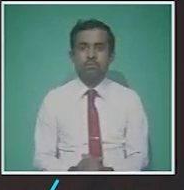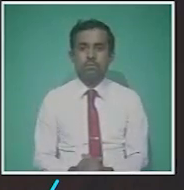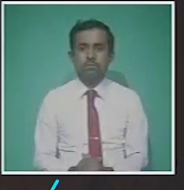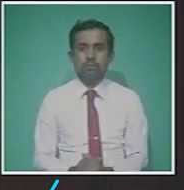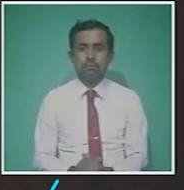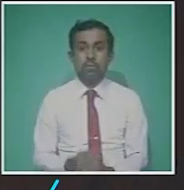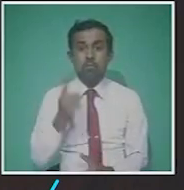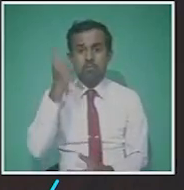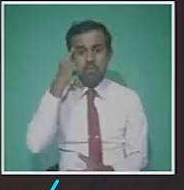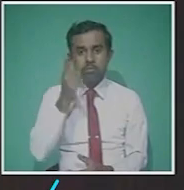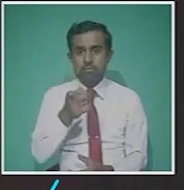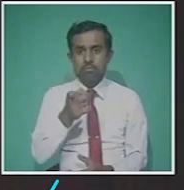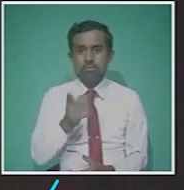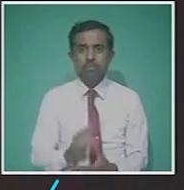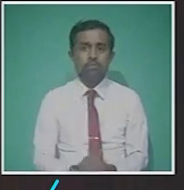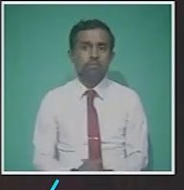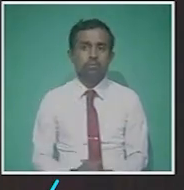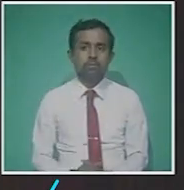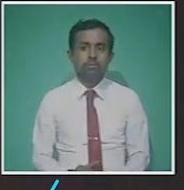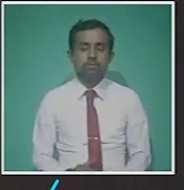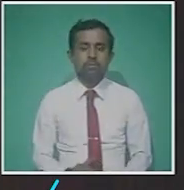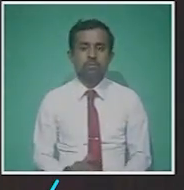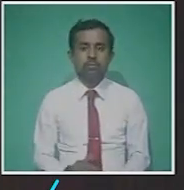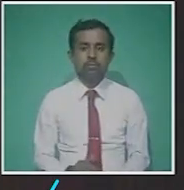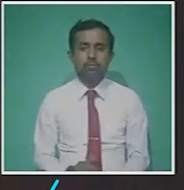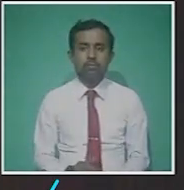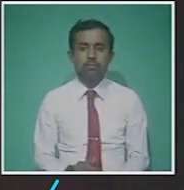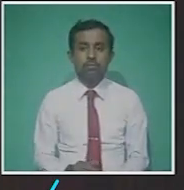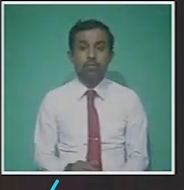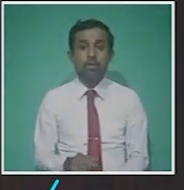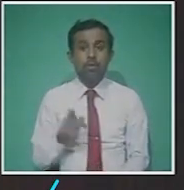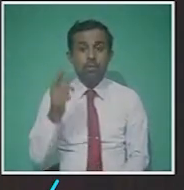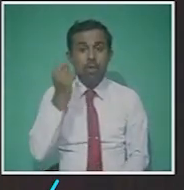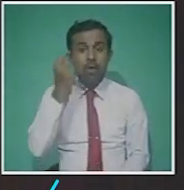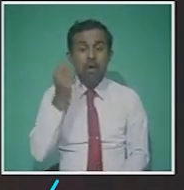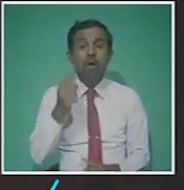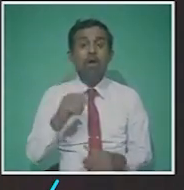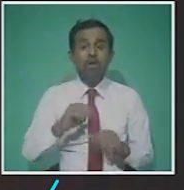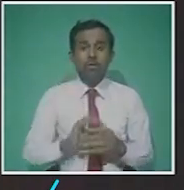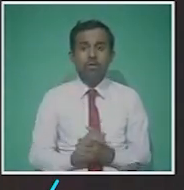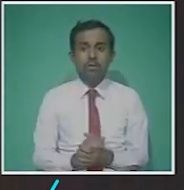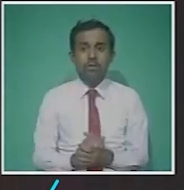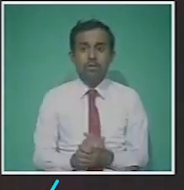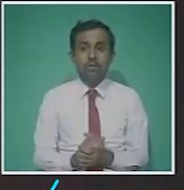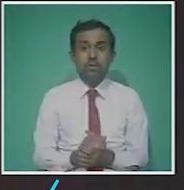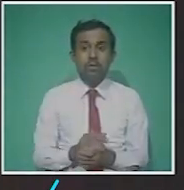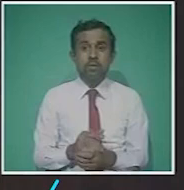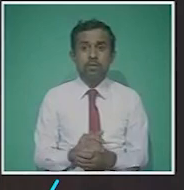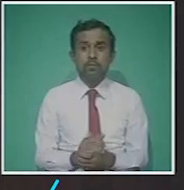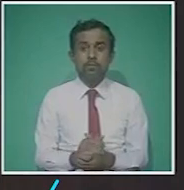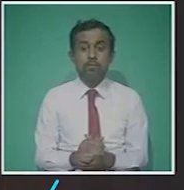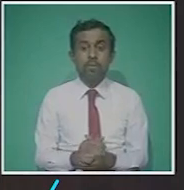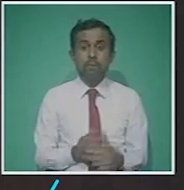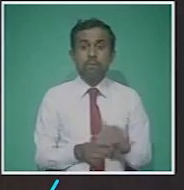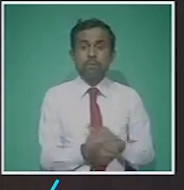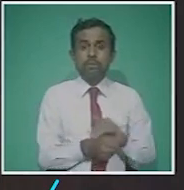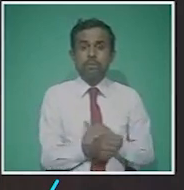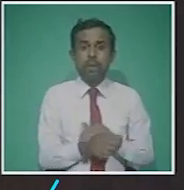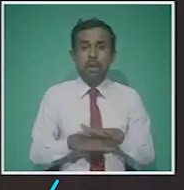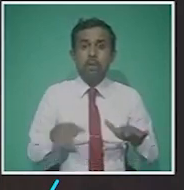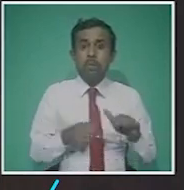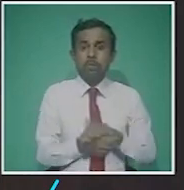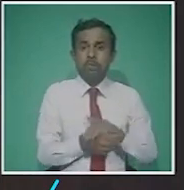ඒක හොඳට මතක තියාගන්න. ඕක තමයි මතවාදය. අන්තරේ ගැතුම් කරලා උසිගන්නන එක. උසිගන්නන එක